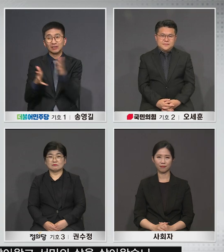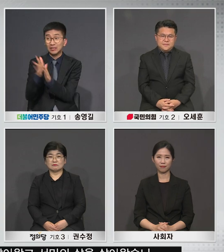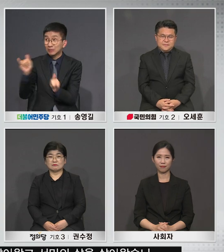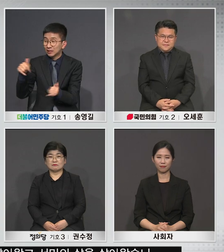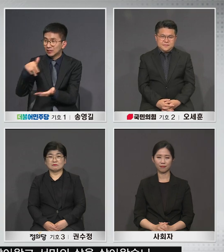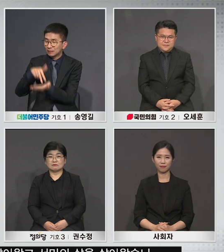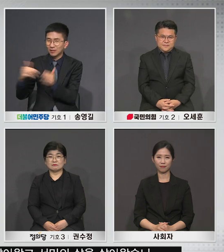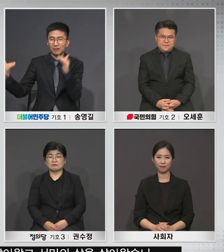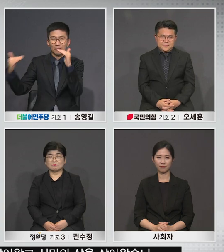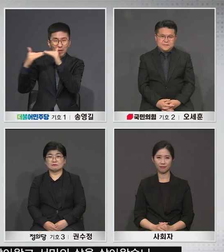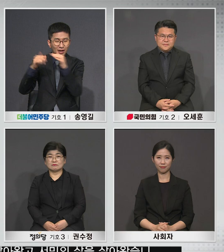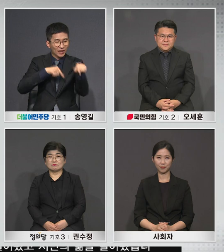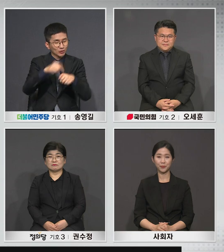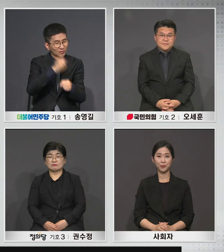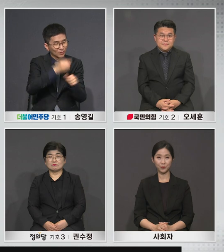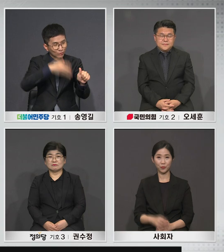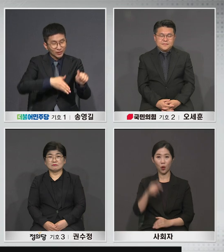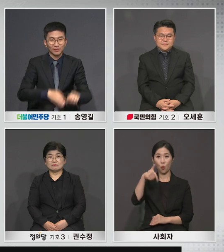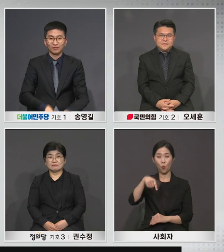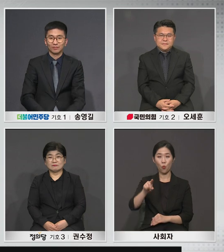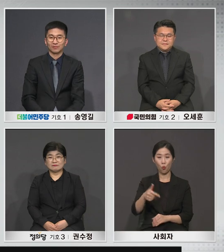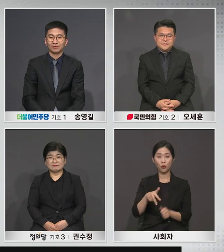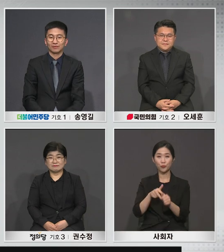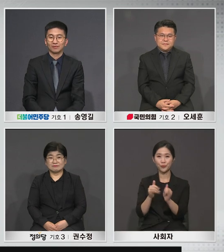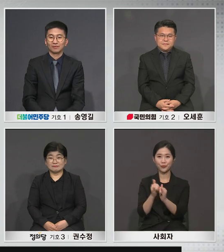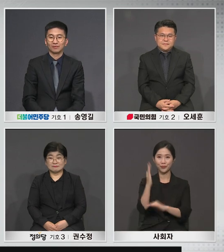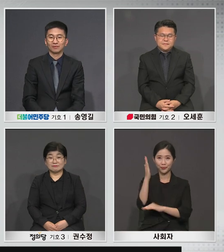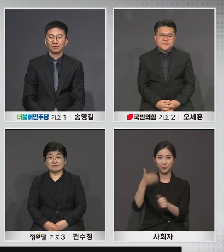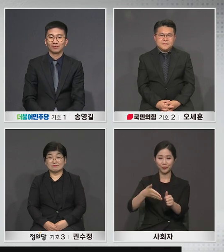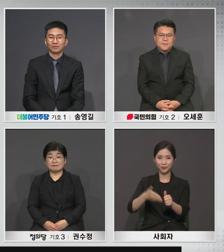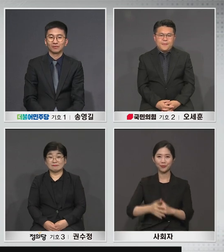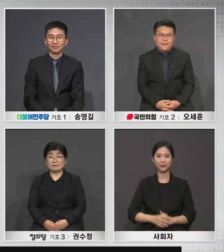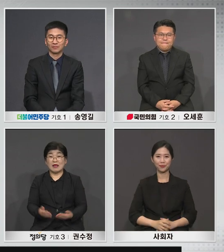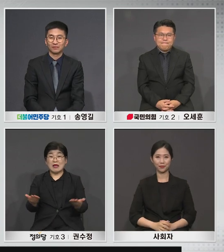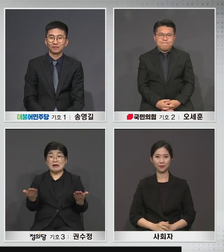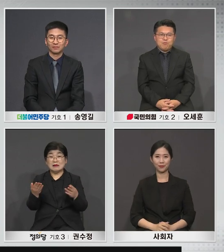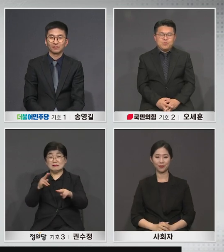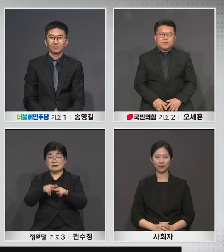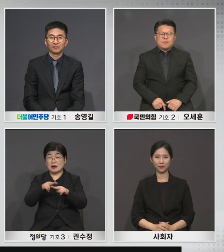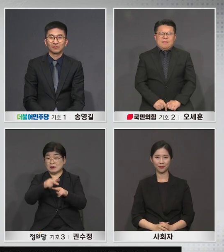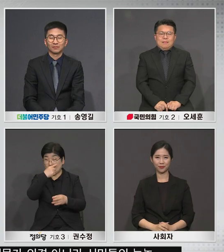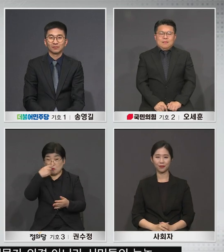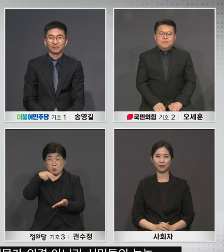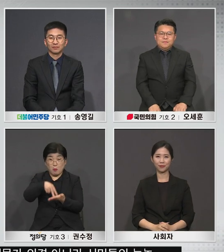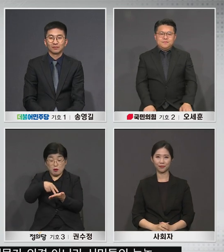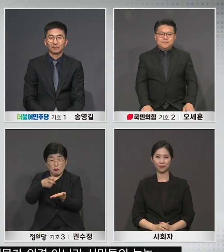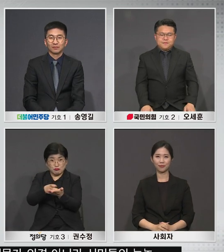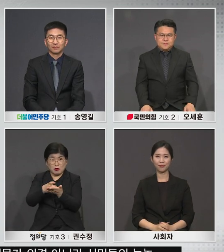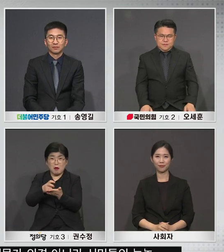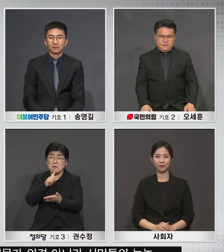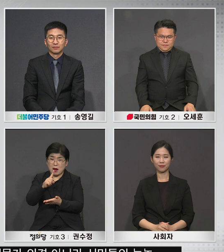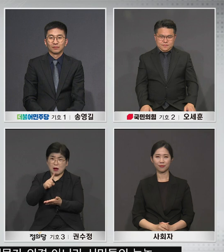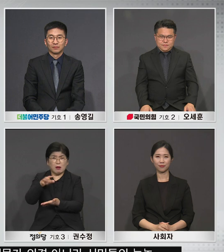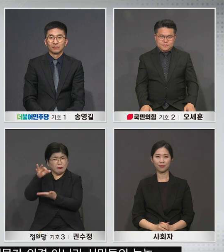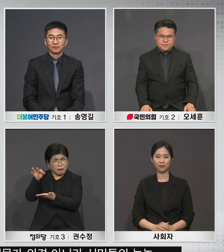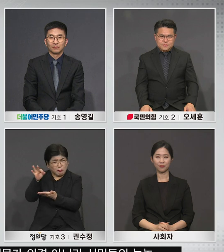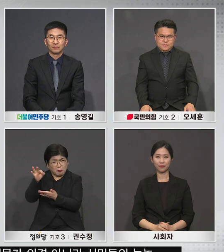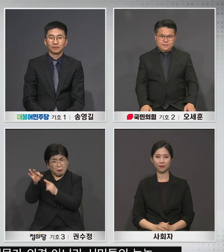하시기를 바라겠습니다. 권수정 후보님. 일자리 보정제와 관련해서 재원 말씀을 계속하시는데요. 사실